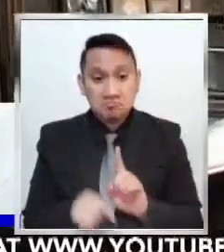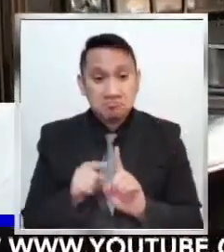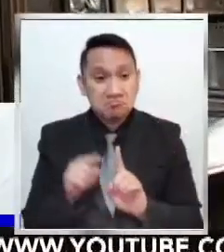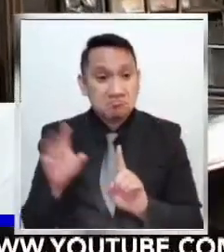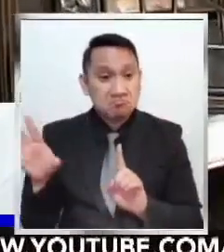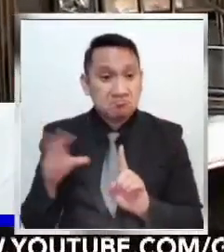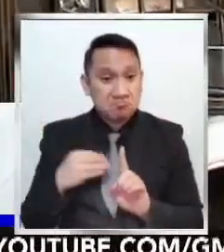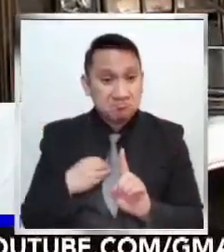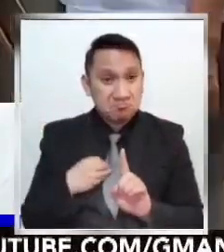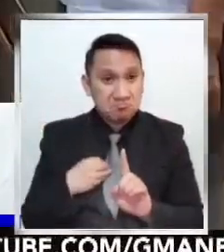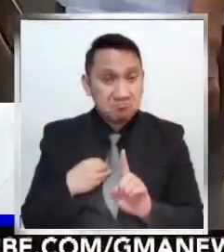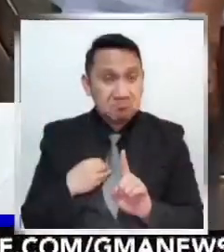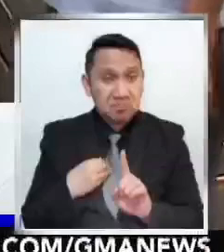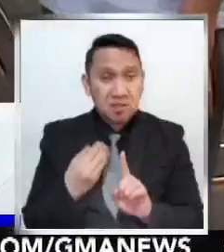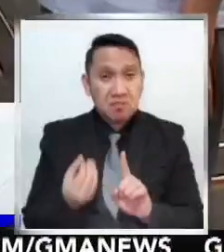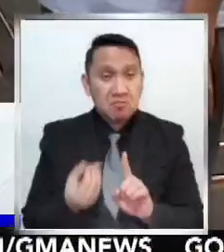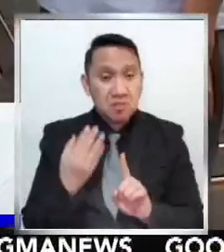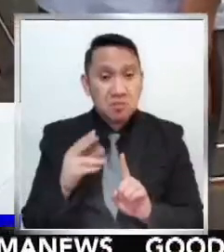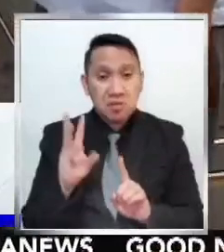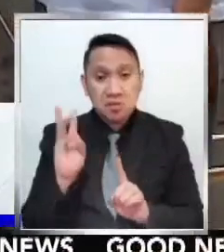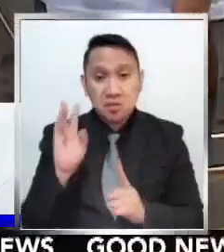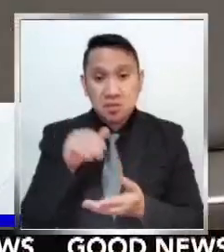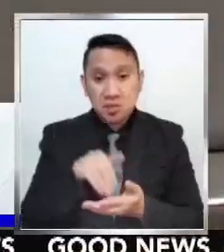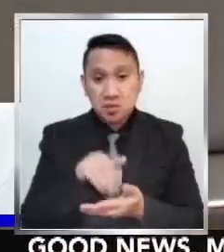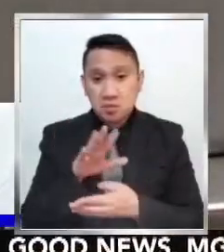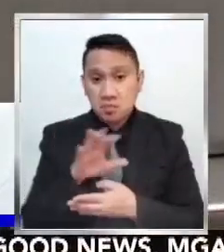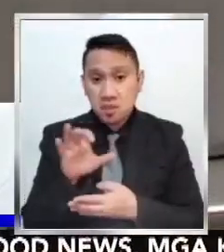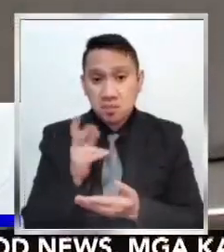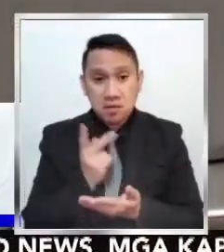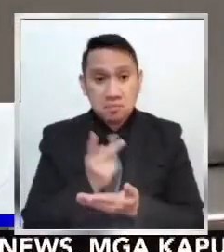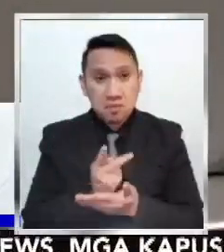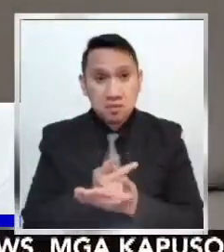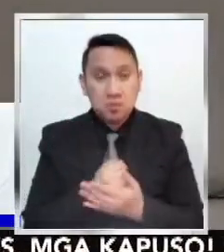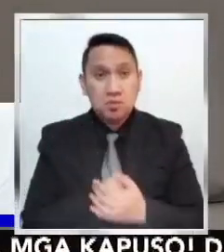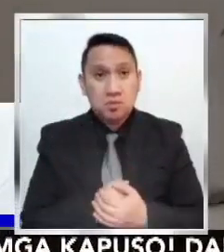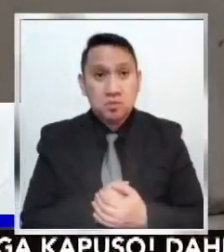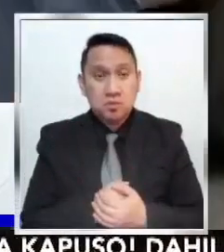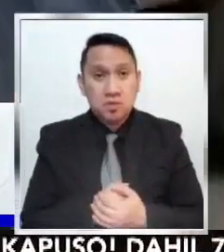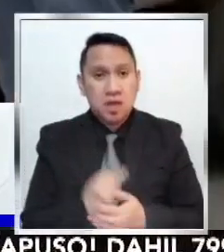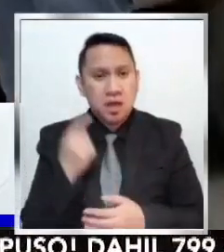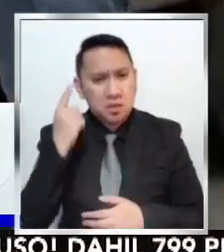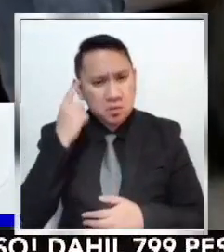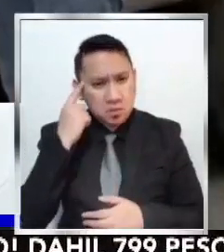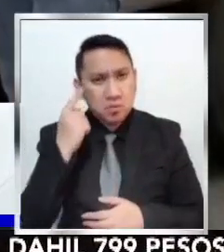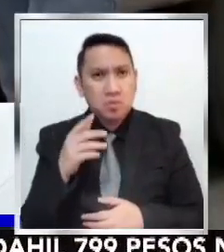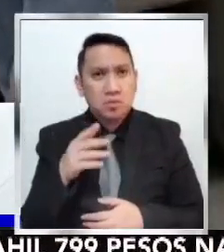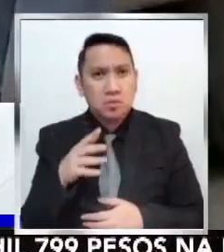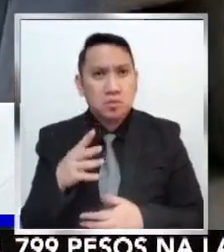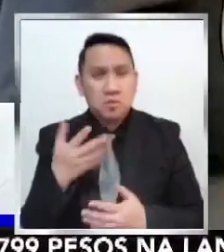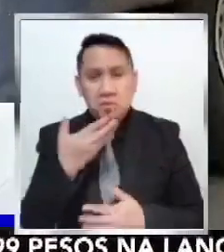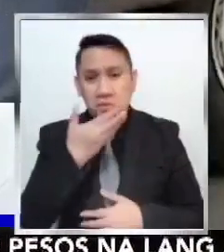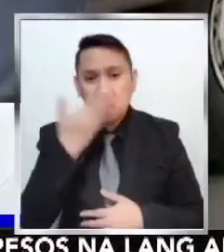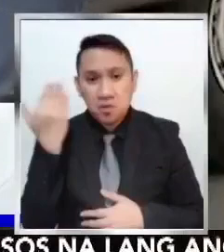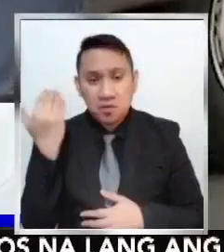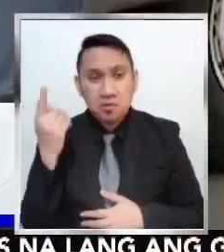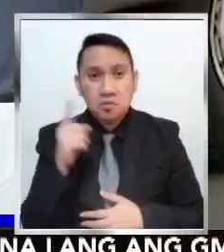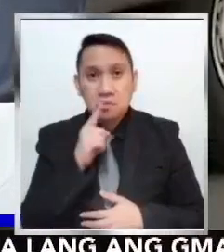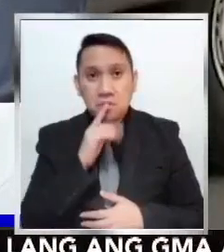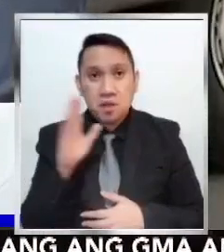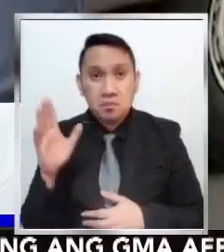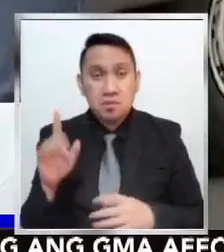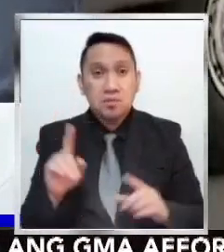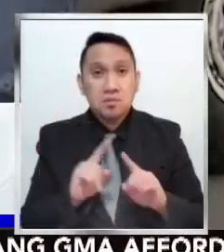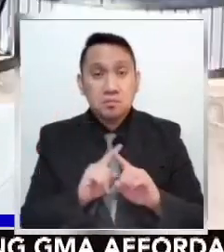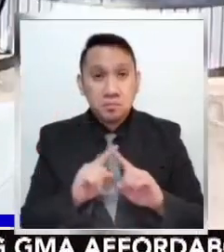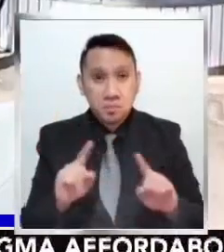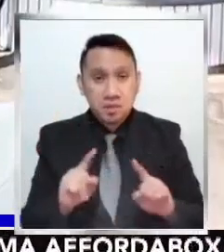na nagkakahalaga ng 6,500 pesos. Akala niya nabura na sa limot ang pangako, pero nabuhay